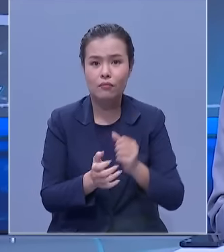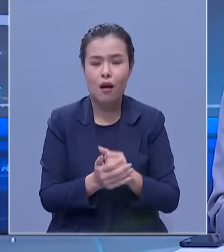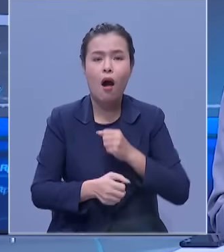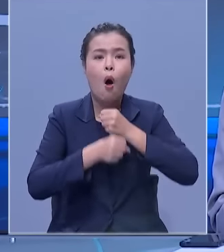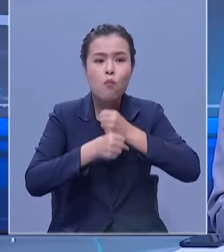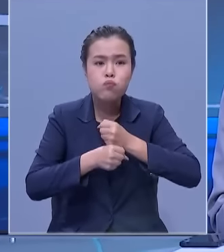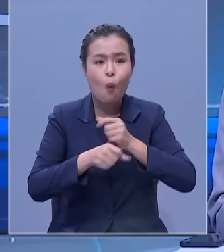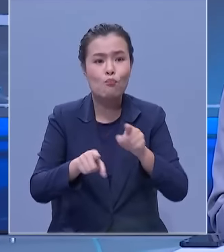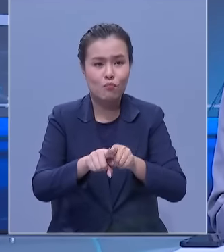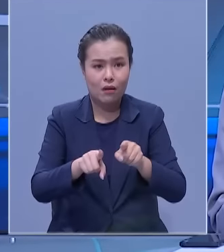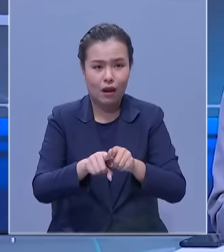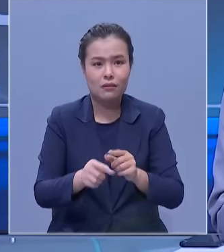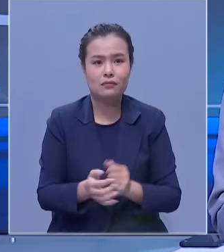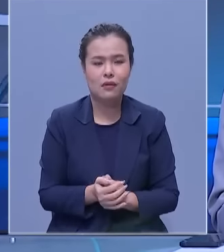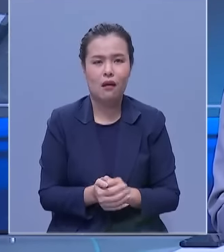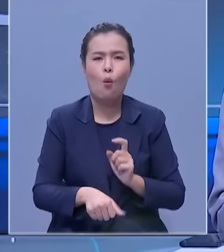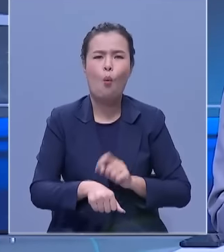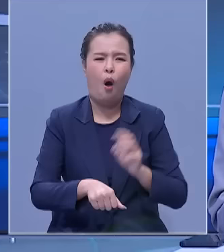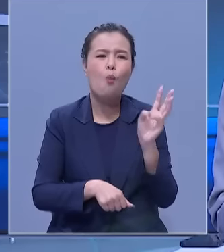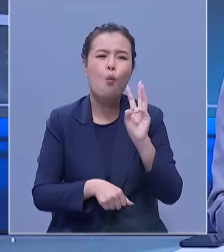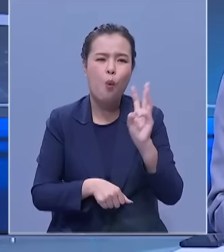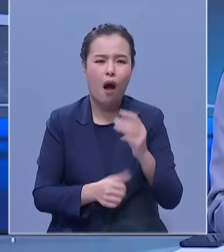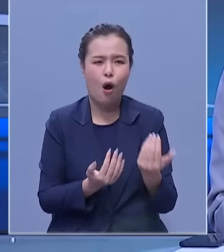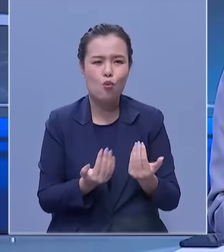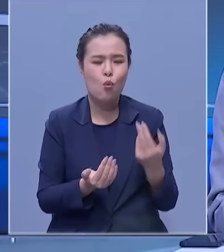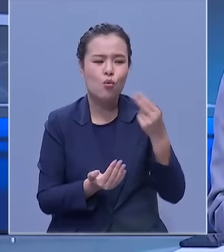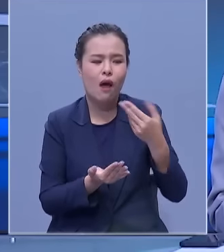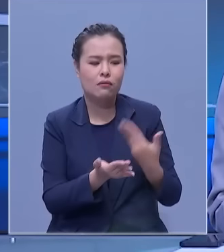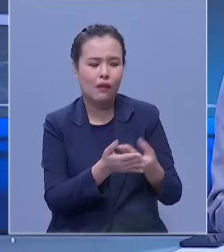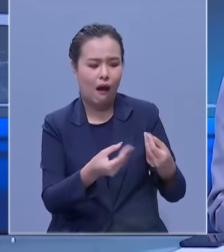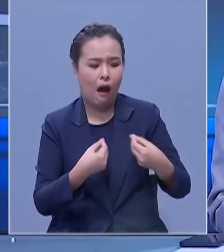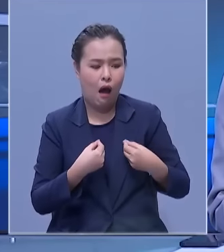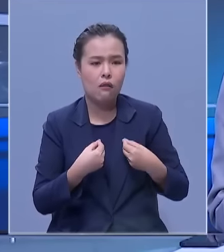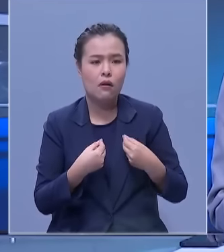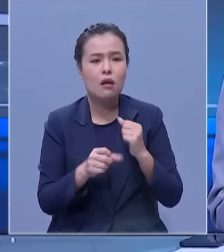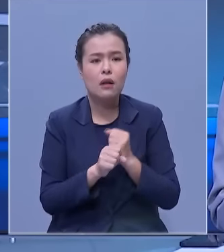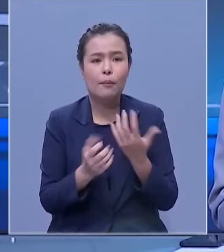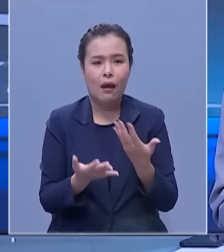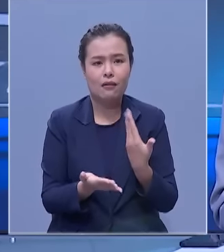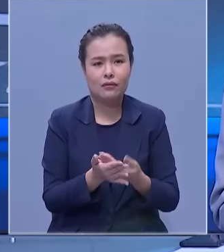ะคะ เออบางคนก็บอกว่ามันว่างอ่ะลูกหลานให้เงินมาไม่รู้ทำอะไรเอามาล